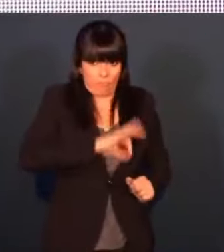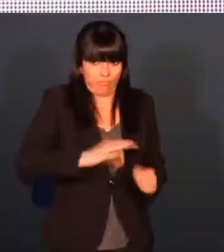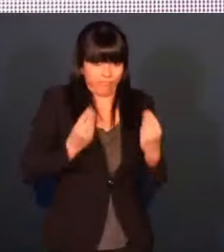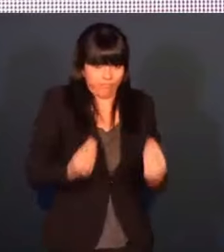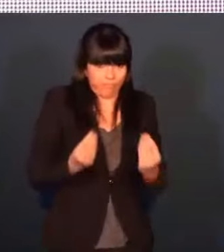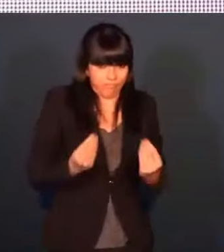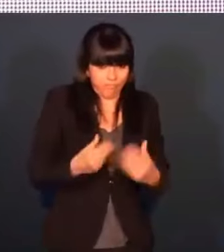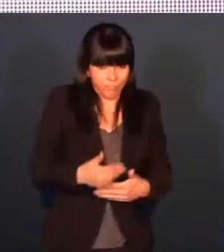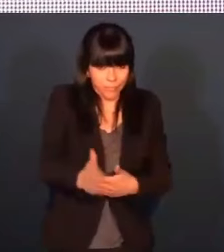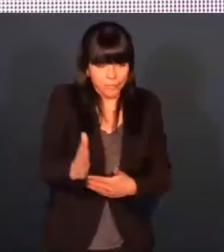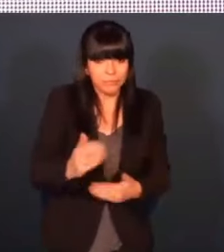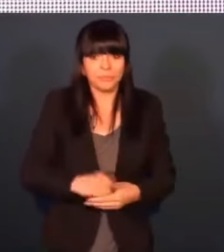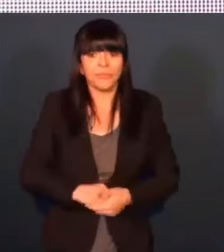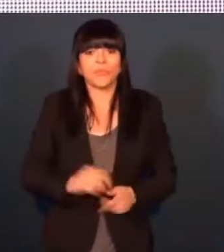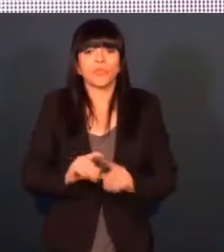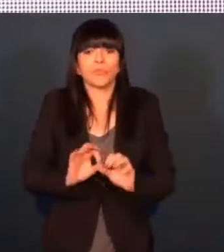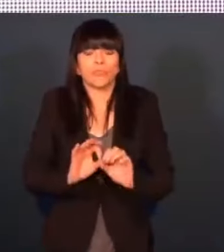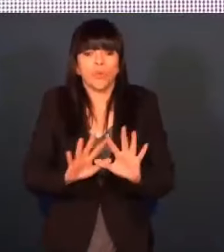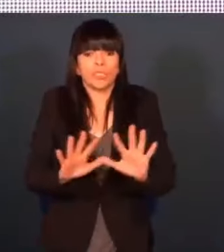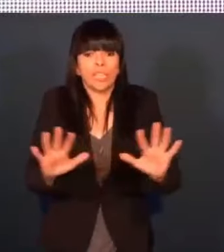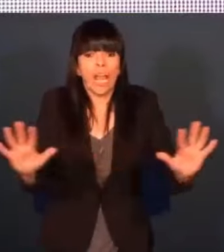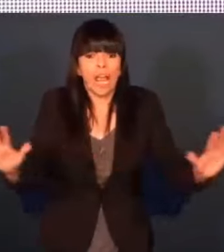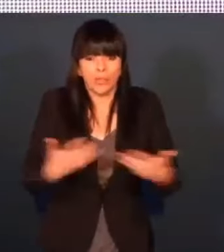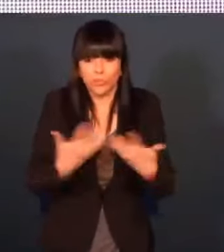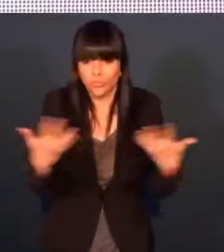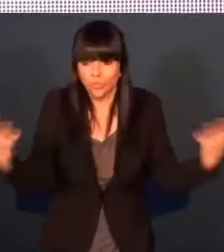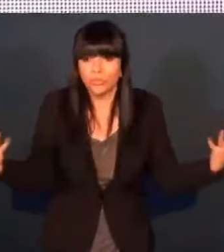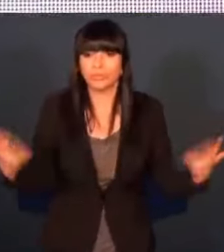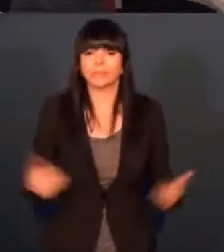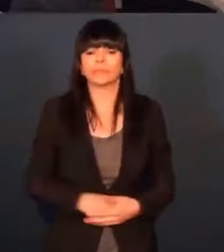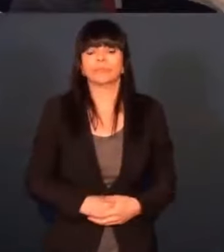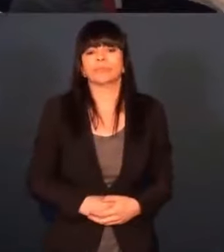като процедура, като прозрачност в техните мандати.